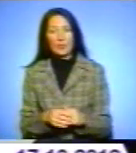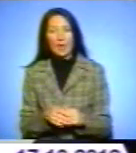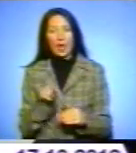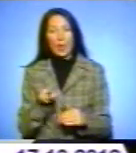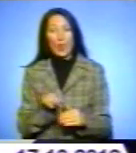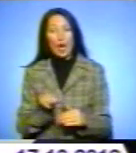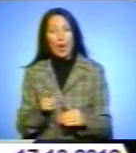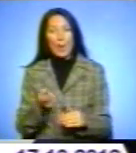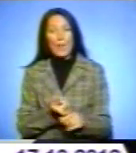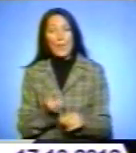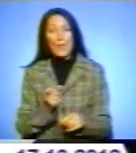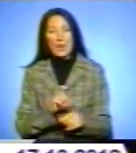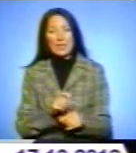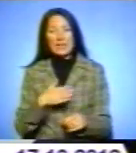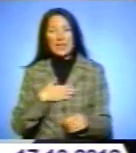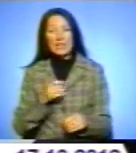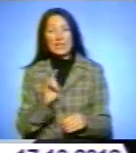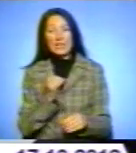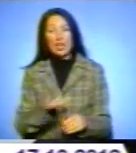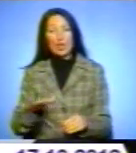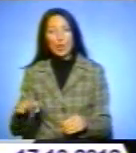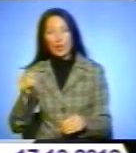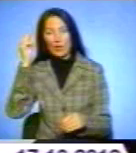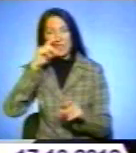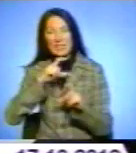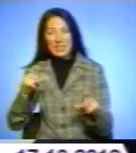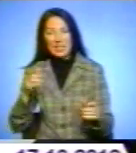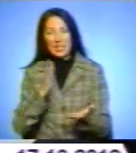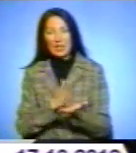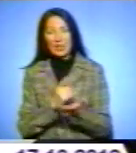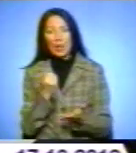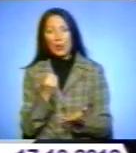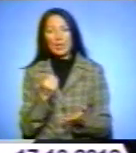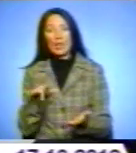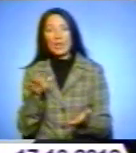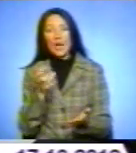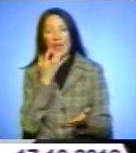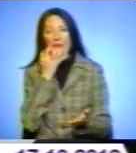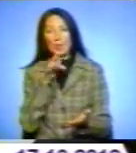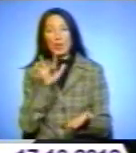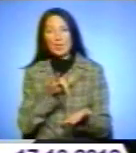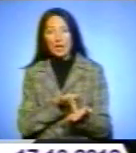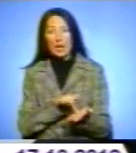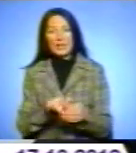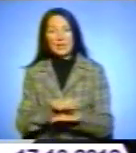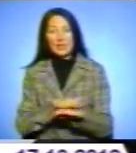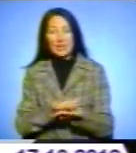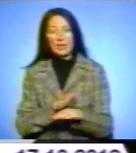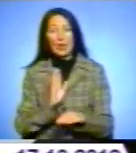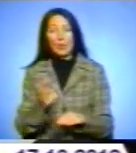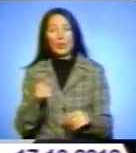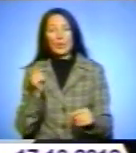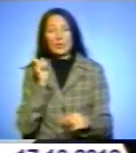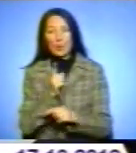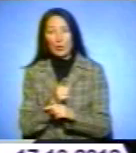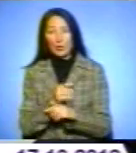Оскільки більшість наших садочків, шкіл знаходиться на одній теплоцентралі з населенням, відповідно було заборонено здійснити